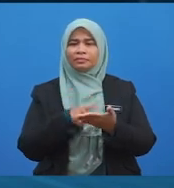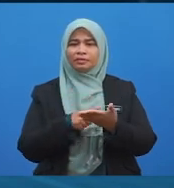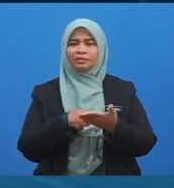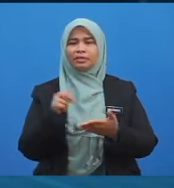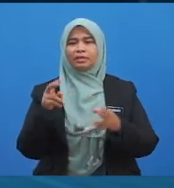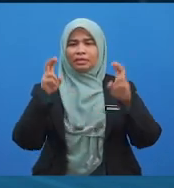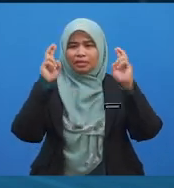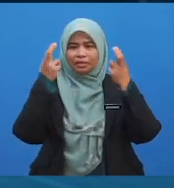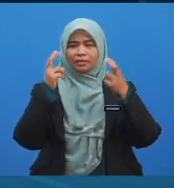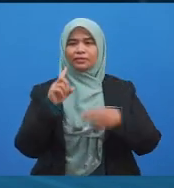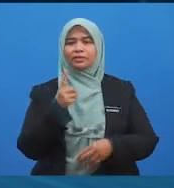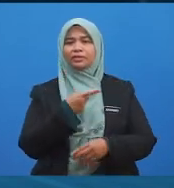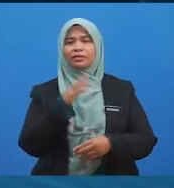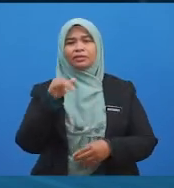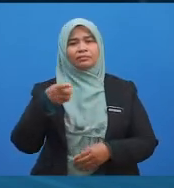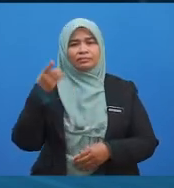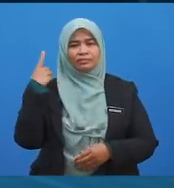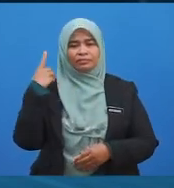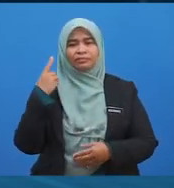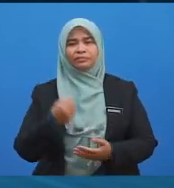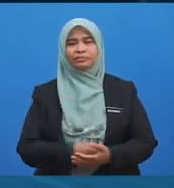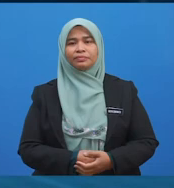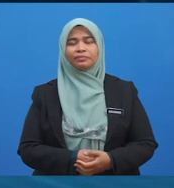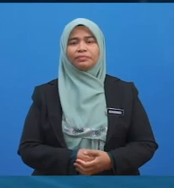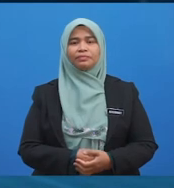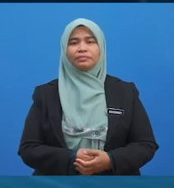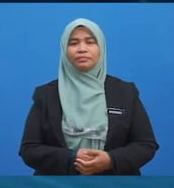perbincangan tajuk kita yang lepas.